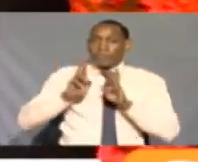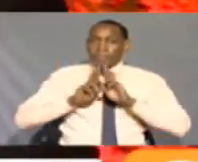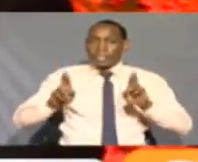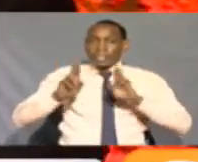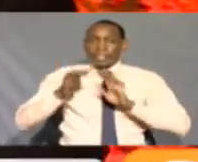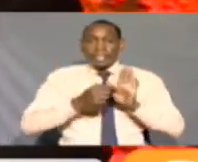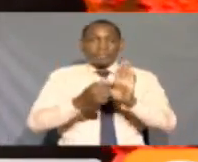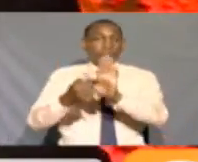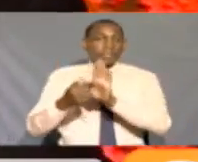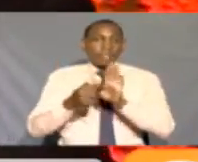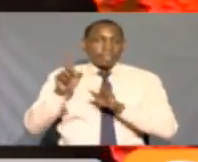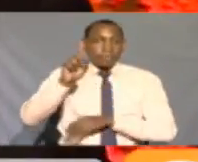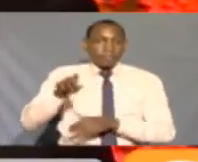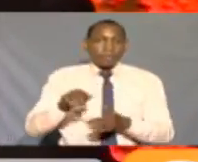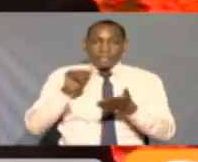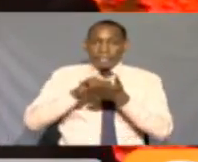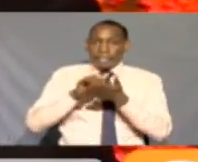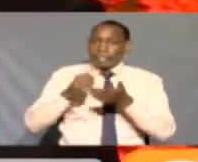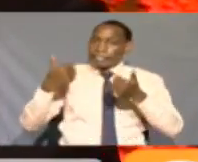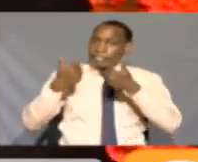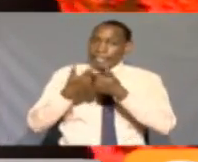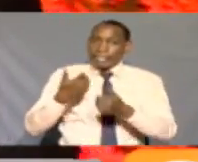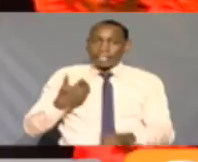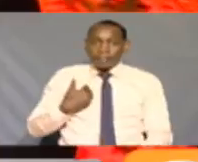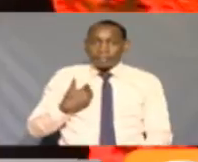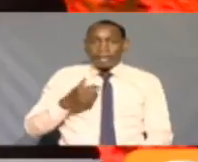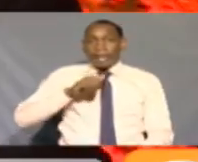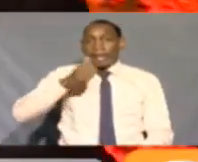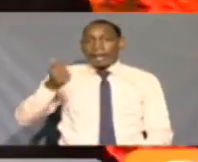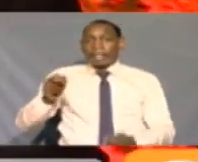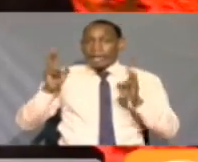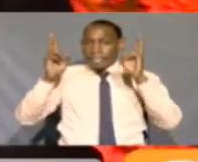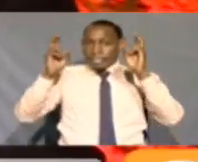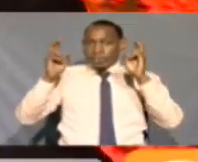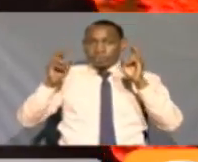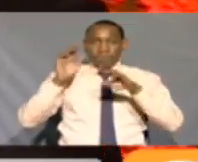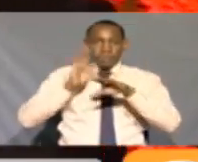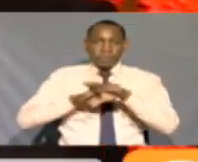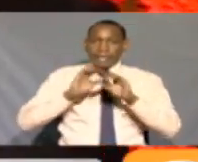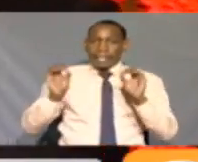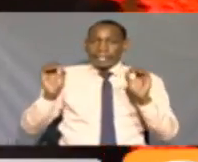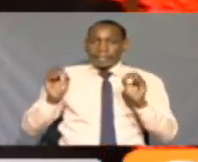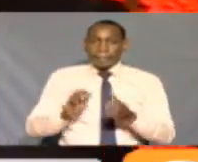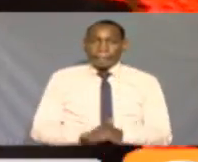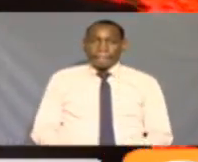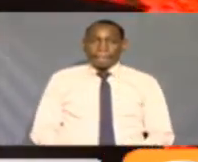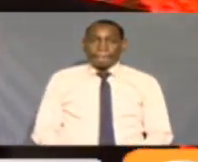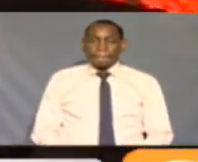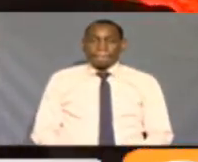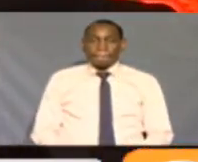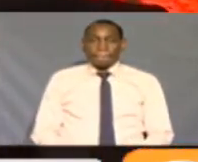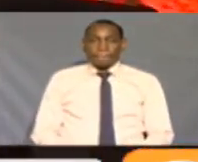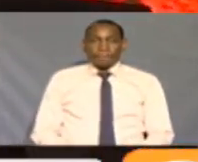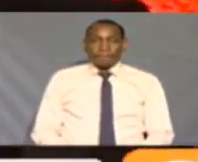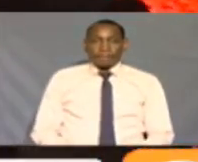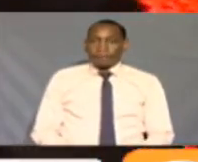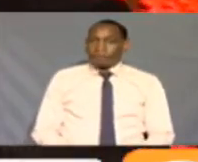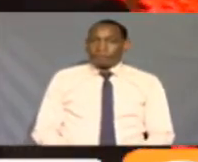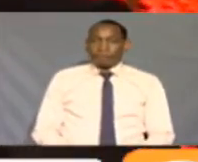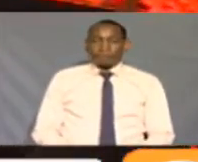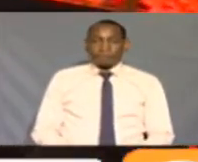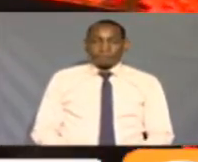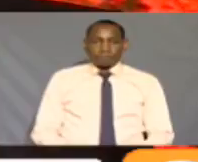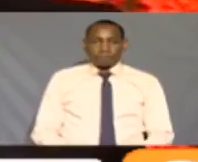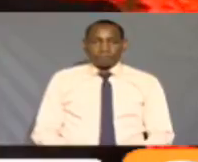kufichuliwa uchi? Hicho ndicho kizungumkuti. Mengine yote ni bure bilashi. Mashirima, nadhani sina cha kusema,